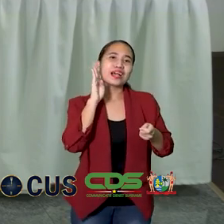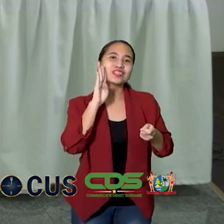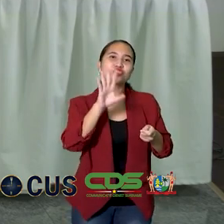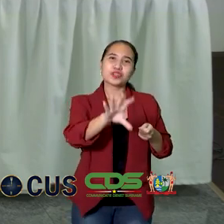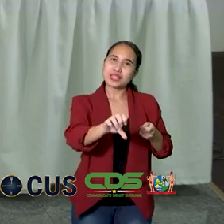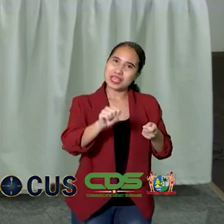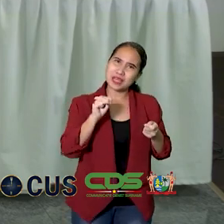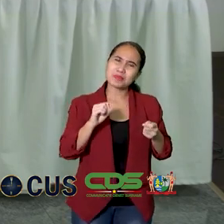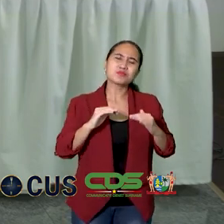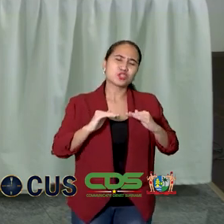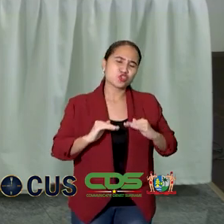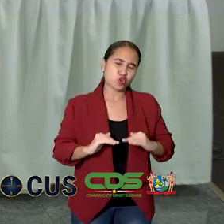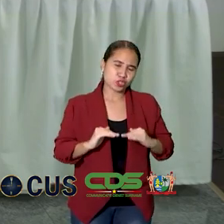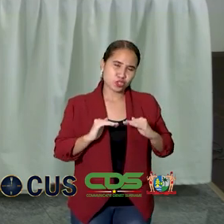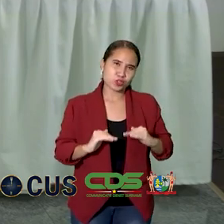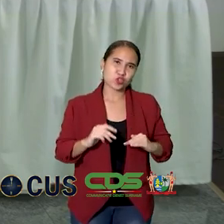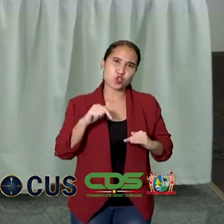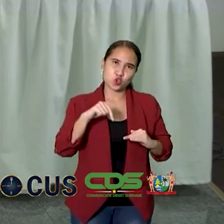hard nodig.